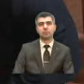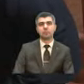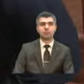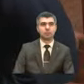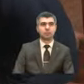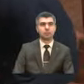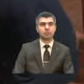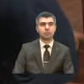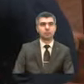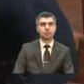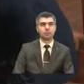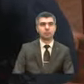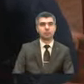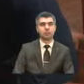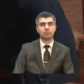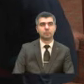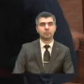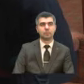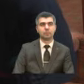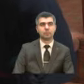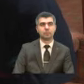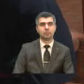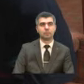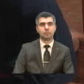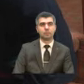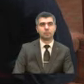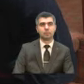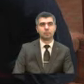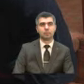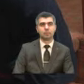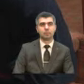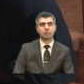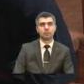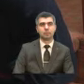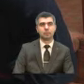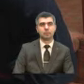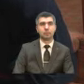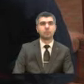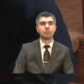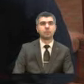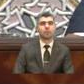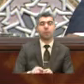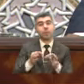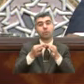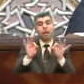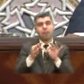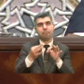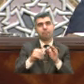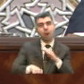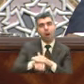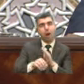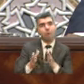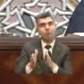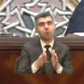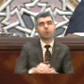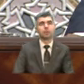السيد الوزير الجواب عن دور الشباب، عن سؤال لتأهيل دور الشباب. الترتيب هنا اللي